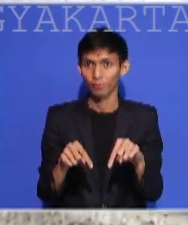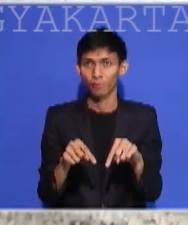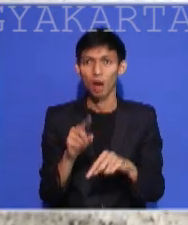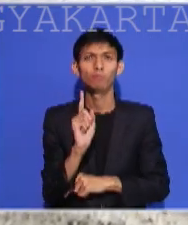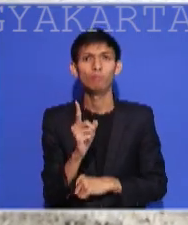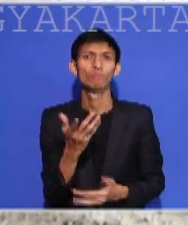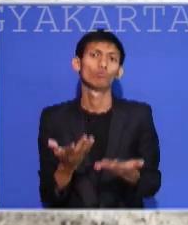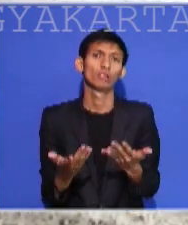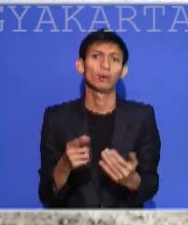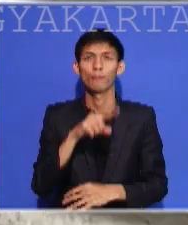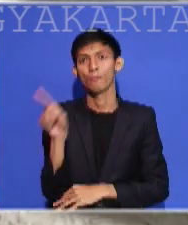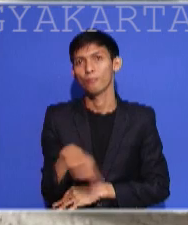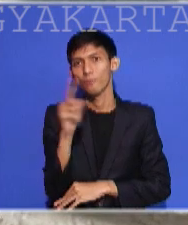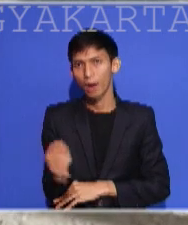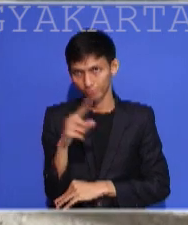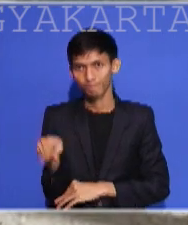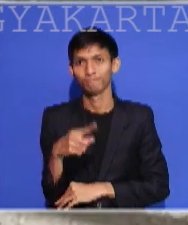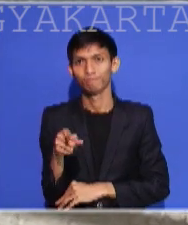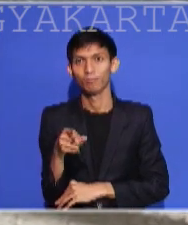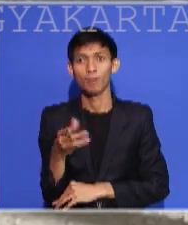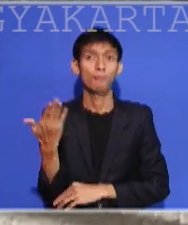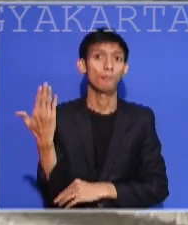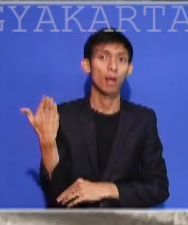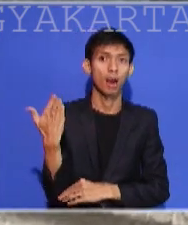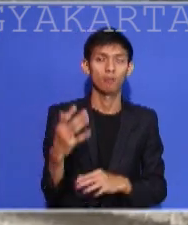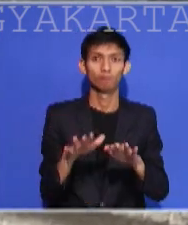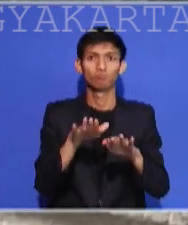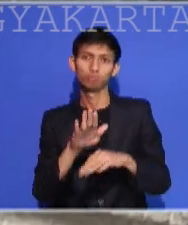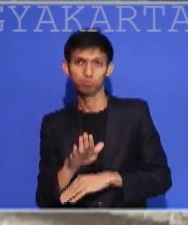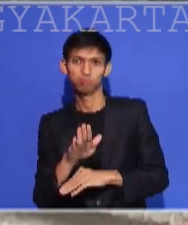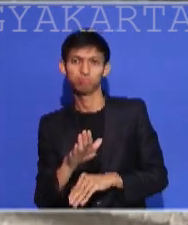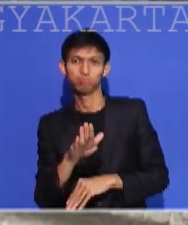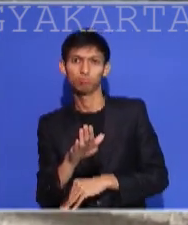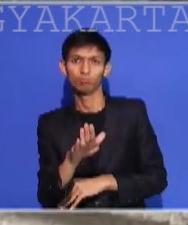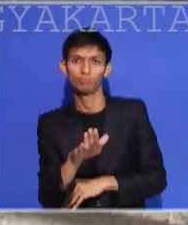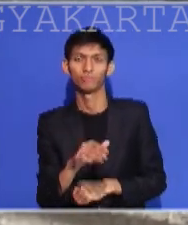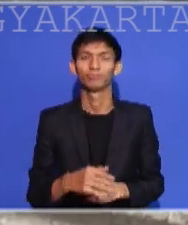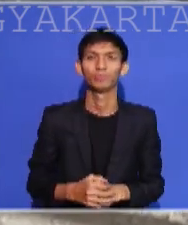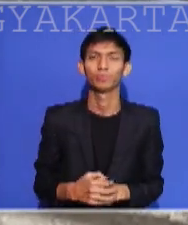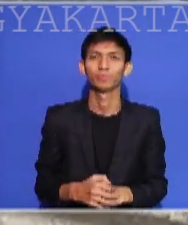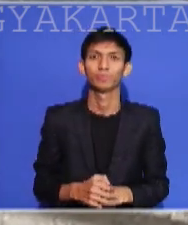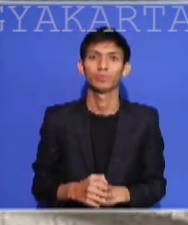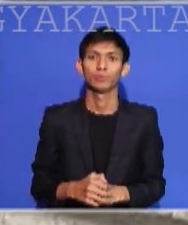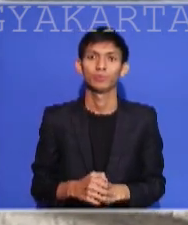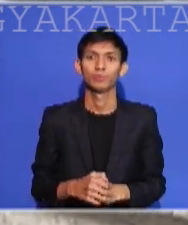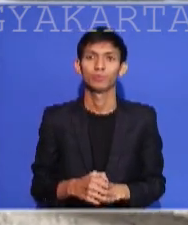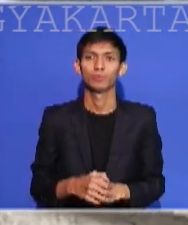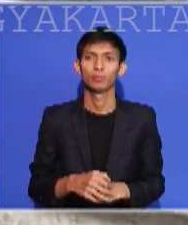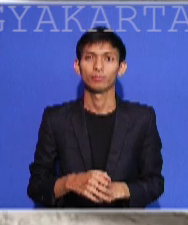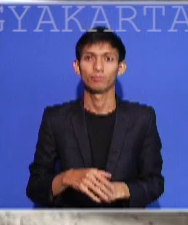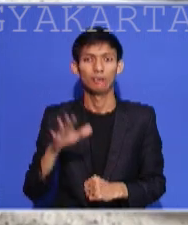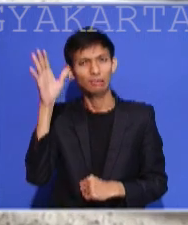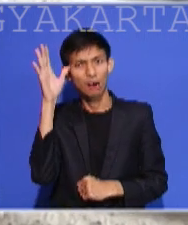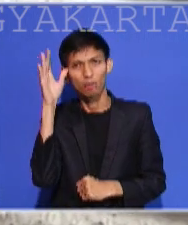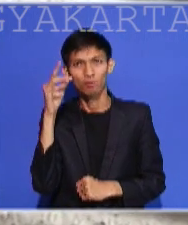roda belakang diasanya ya kalau kecepatannya kita enggak tahu yang pasti yang jelas sampai di sini kan kalau kronologi seperti ini P